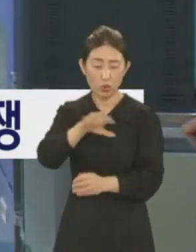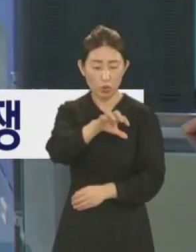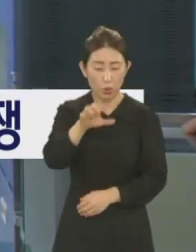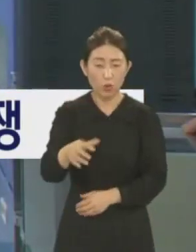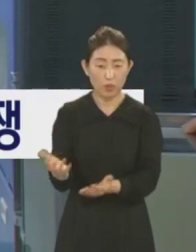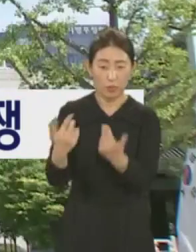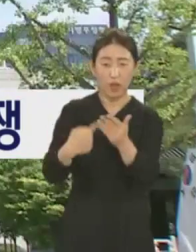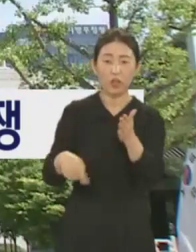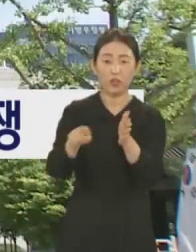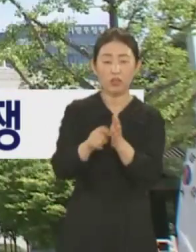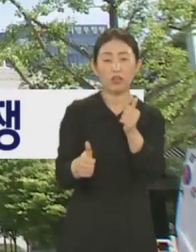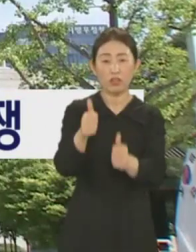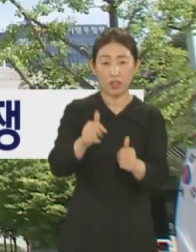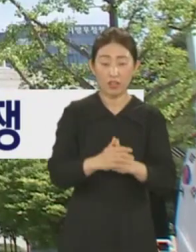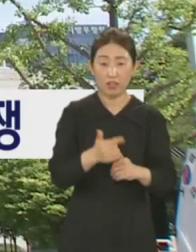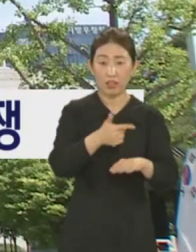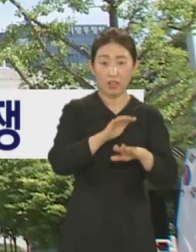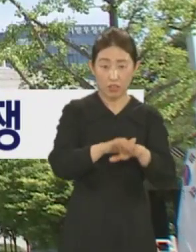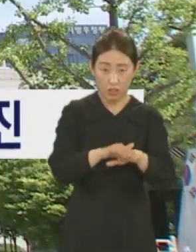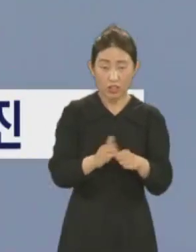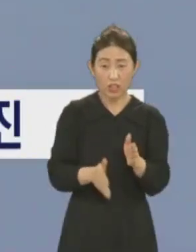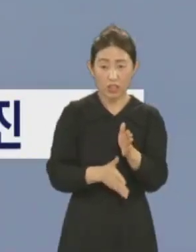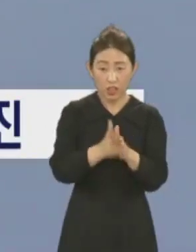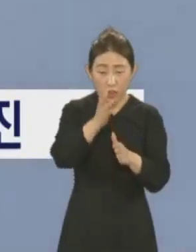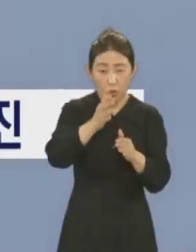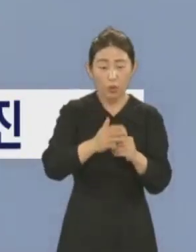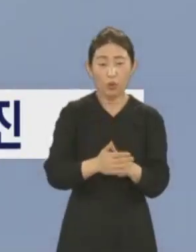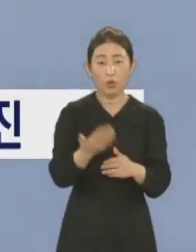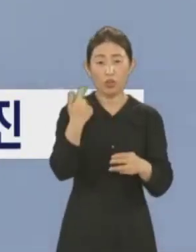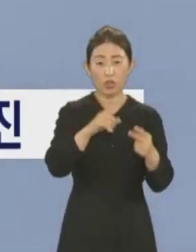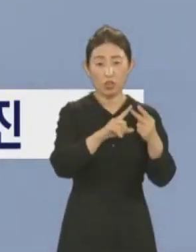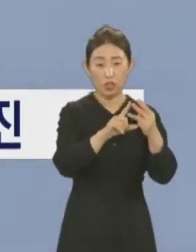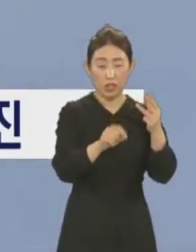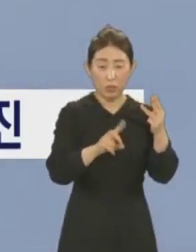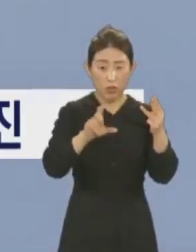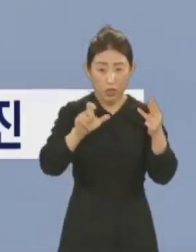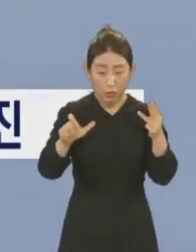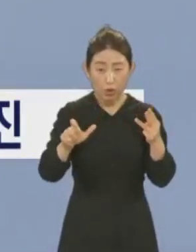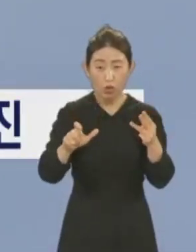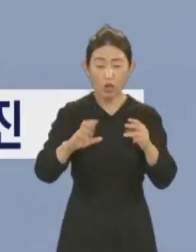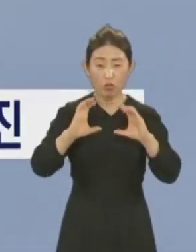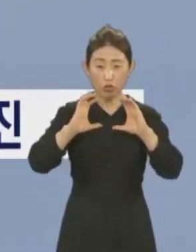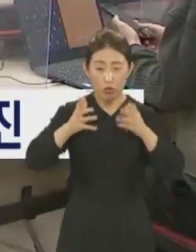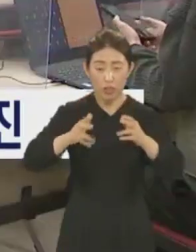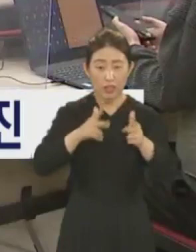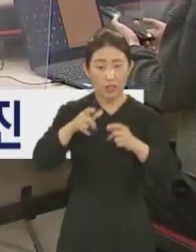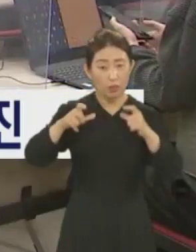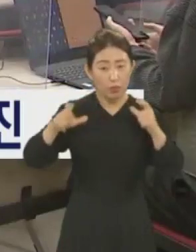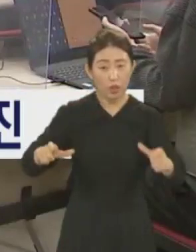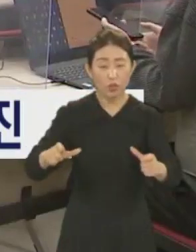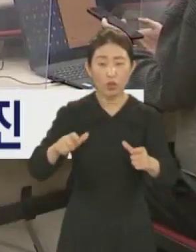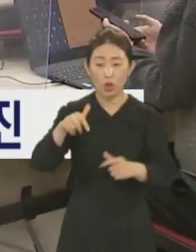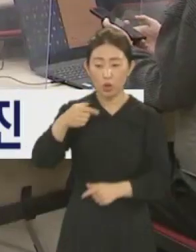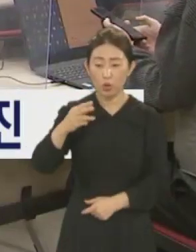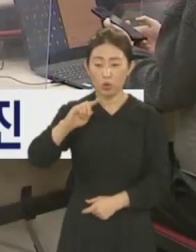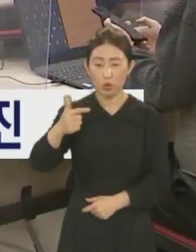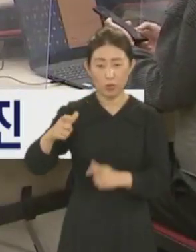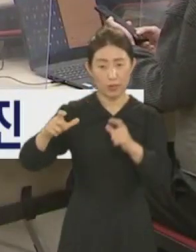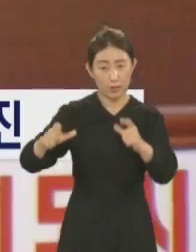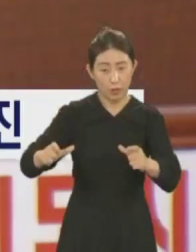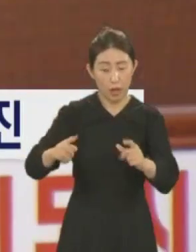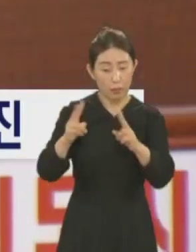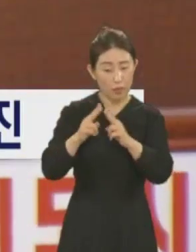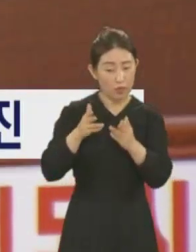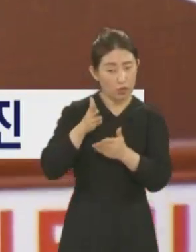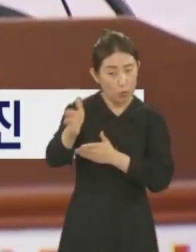나섰습니다 대전시 역시 지난 15일 국가산업단지로 지정된 유성구 교촌동 일대를 대한민국 반도체 산업의